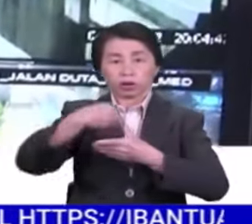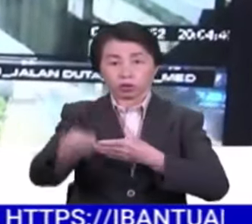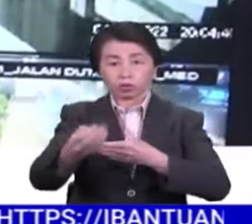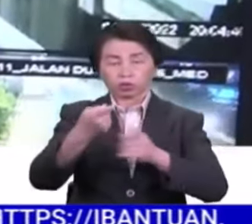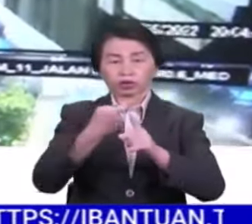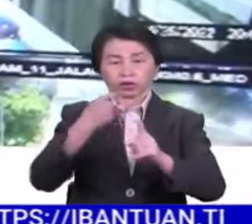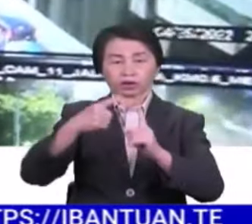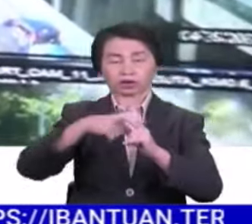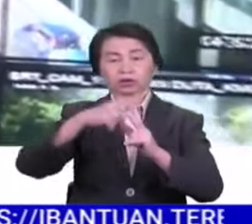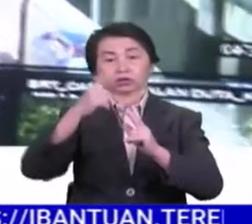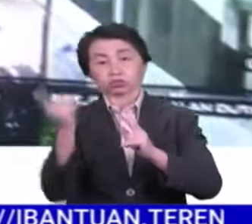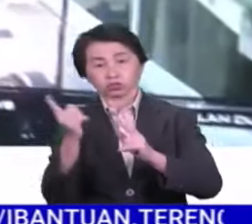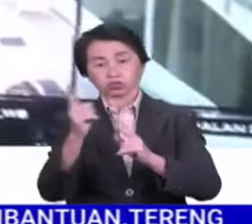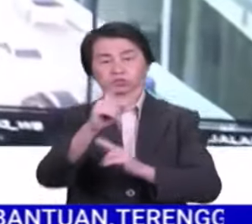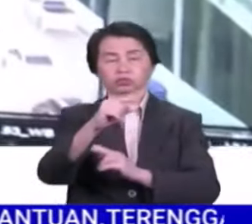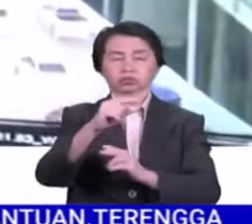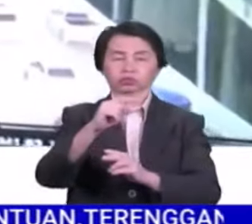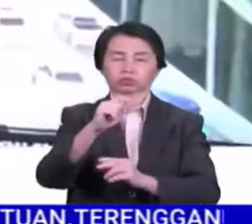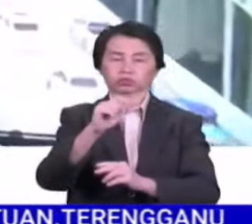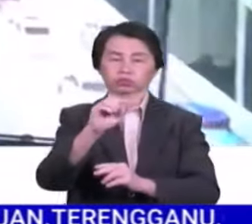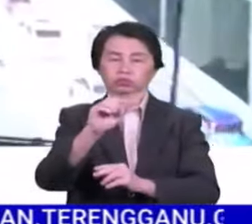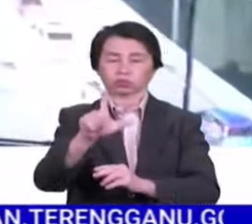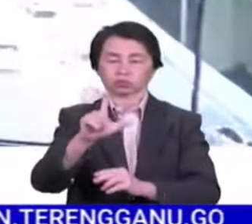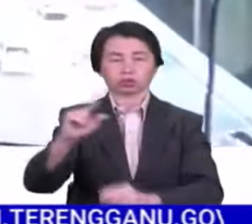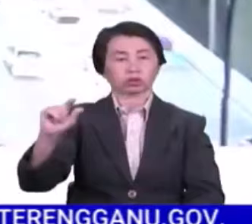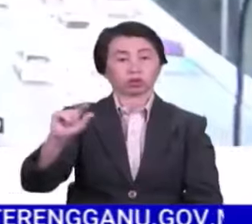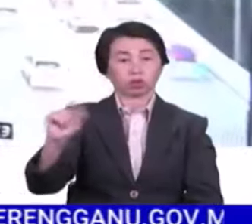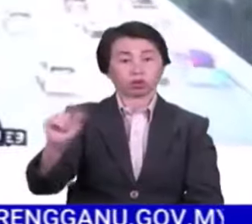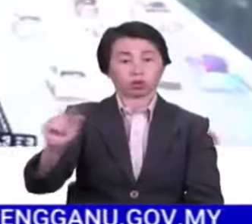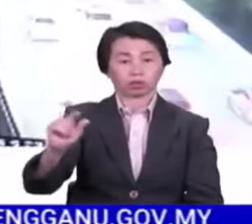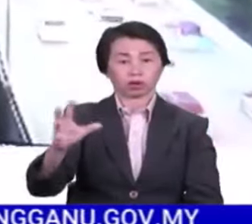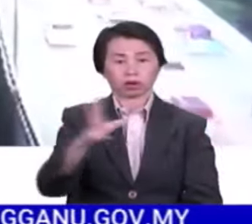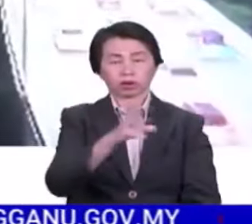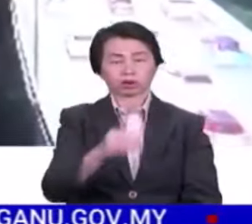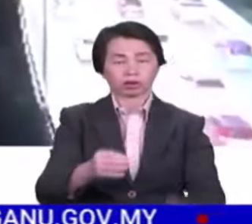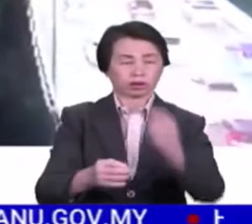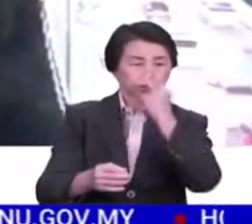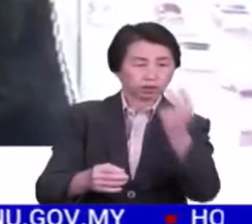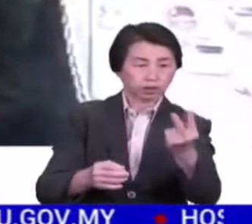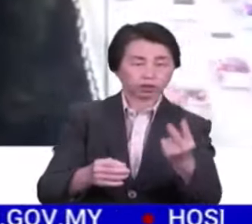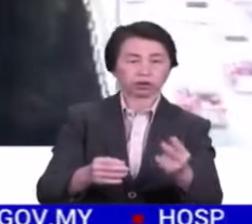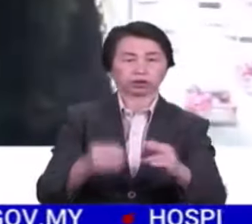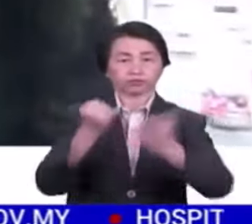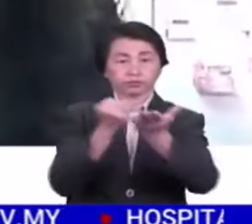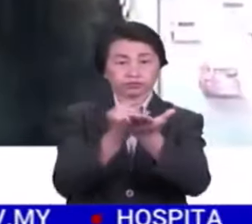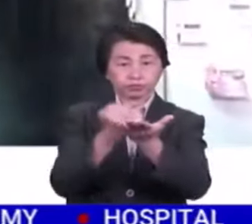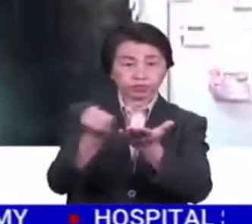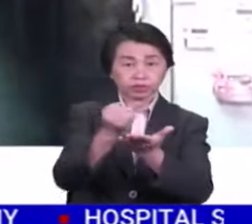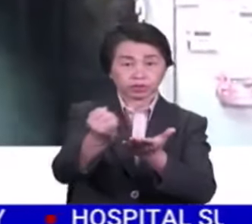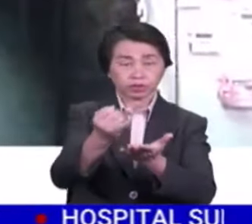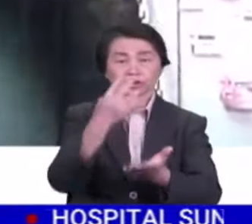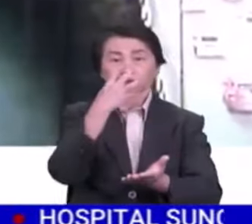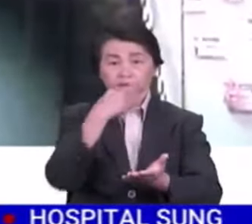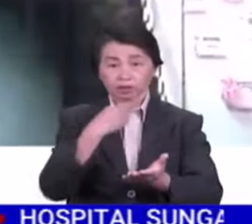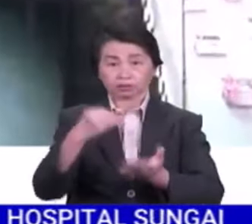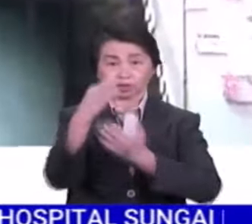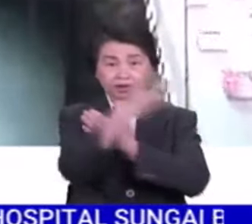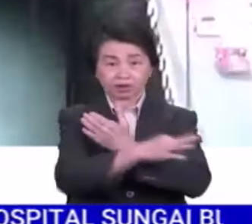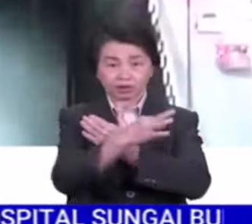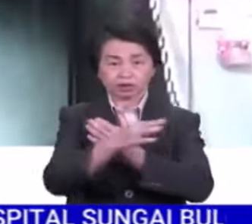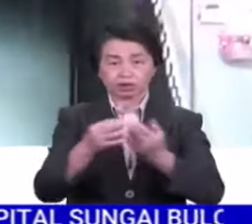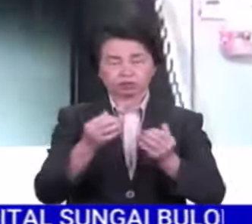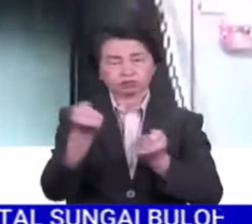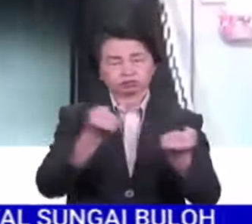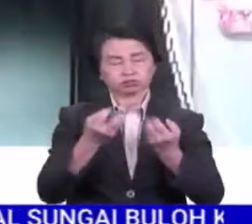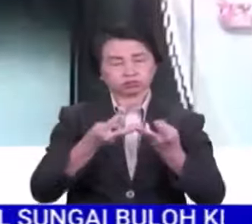Gombak. Namun bagaimanapun, dilihat pada lebuh raya plus Nilai Seremban, aliran trafiknya masih lagi